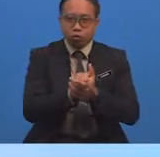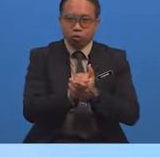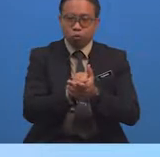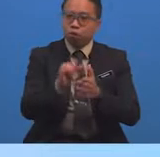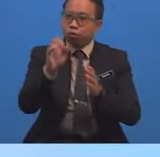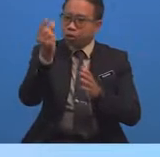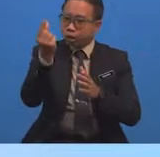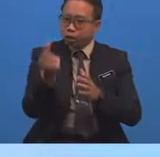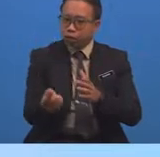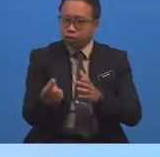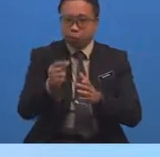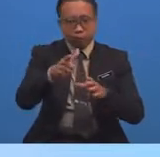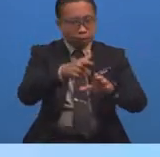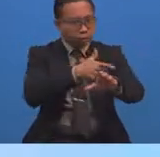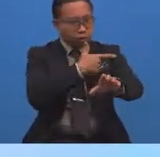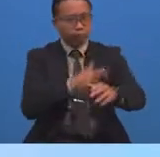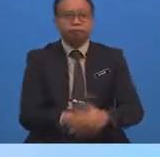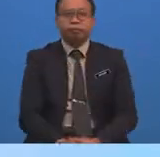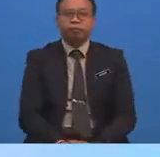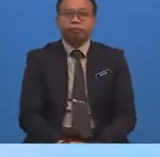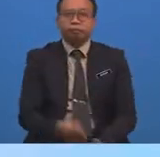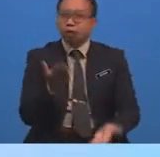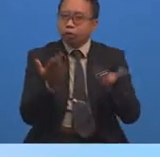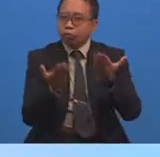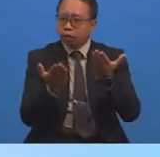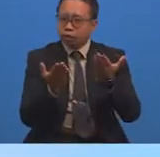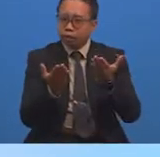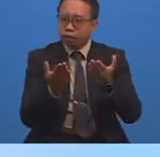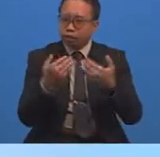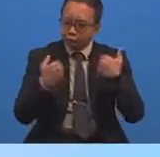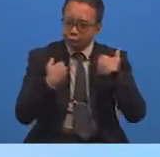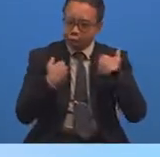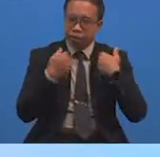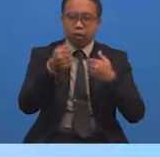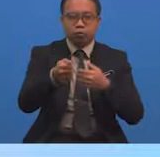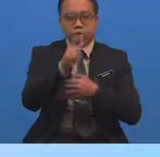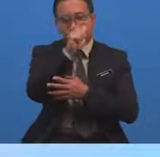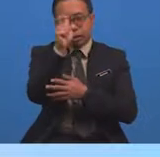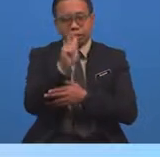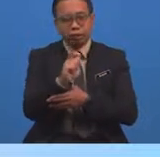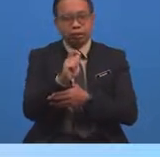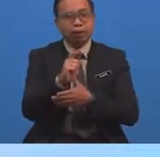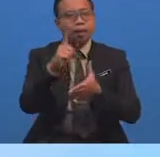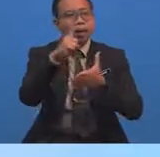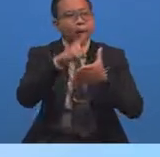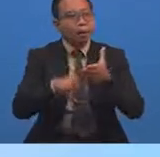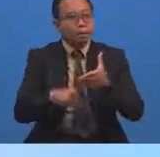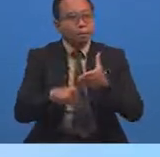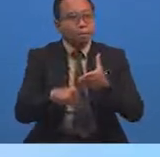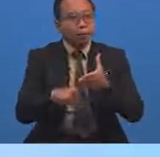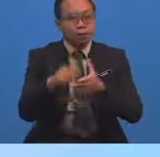panjang mungkin ada diantara kamu tertanya-tanya apakah